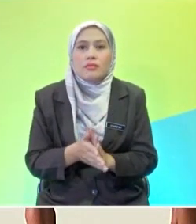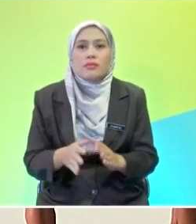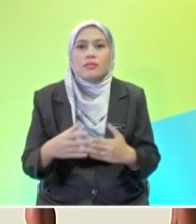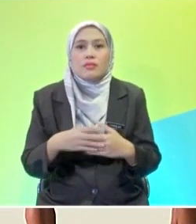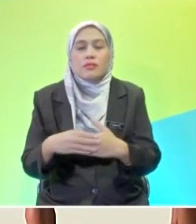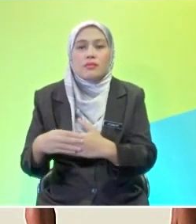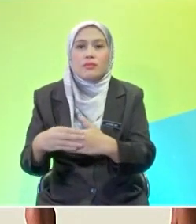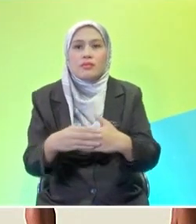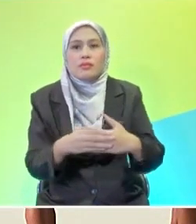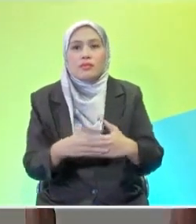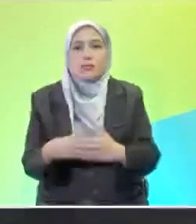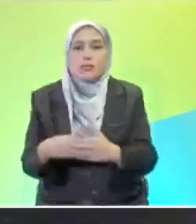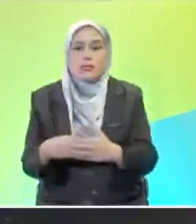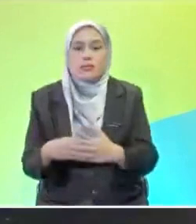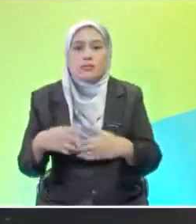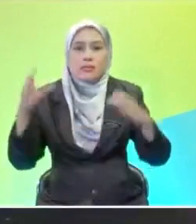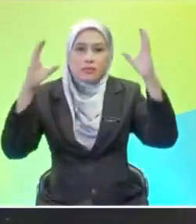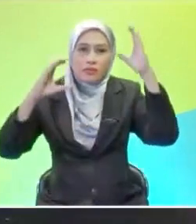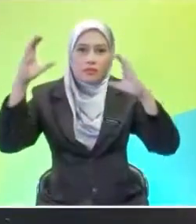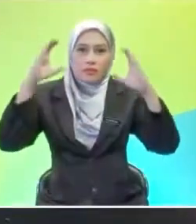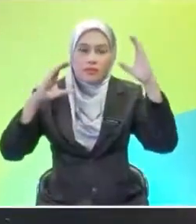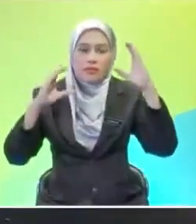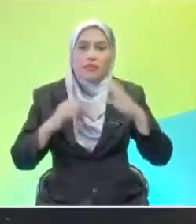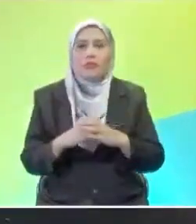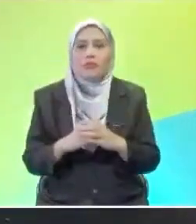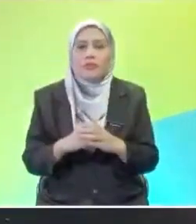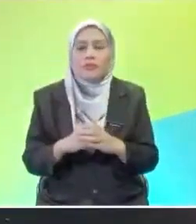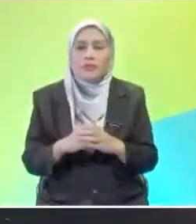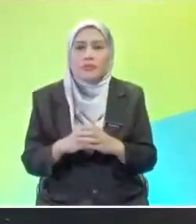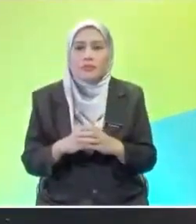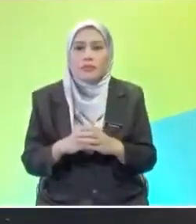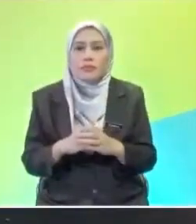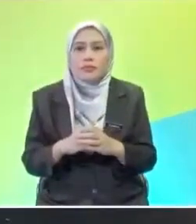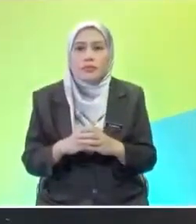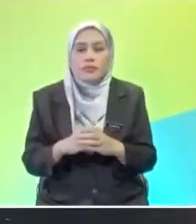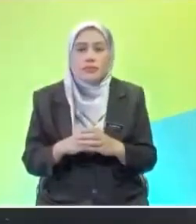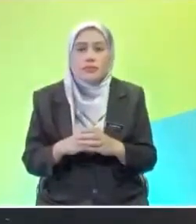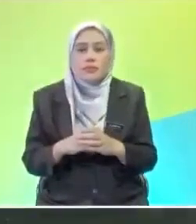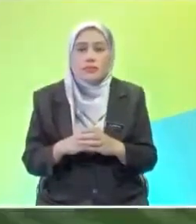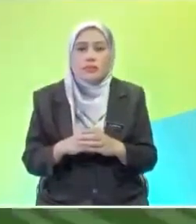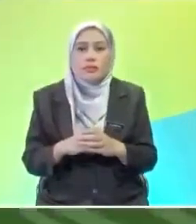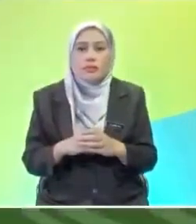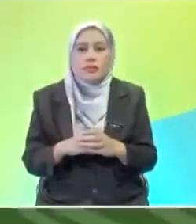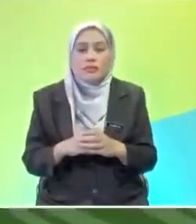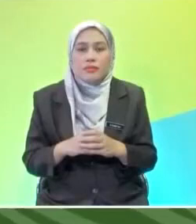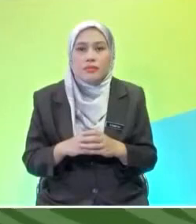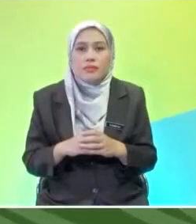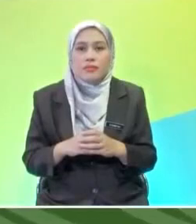Saya rasa ada tu. Angkat tangan. Ha, angkat tangan. Bagaimana cara mereka menjanakan ekonomi? Okay. Rashmita. Silakan.